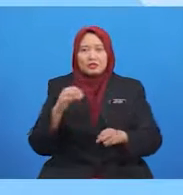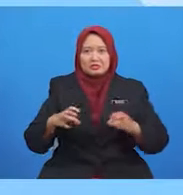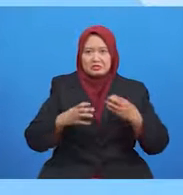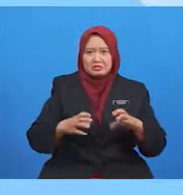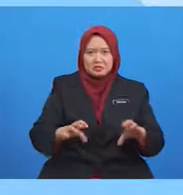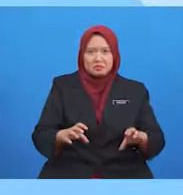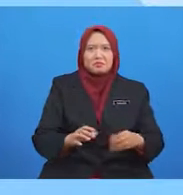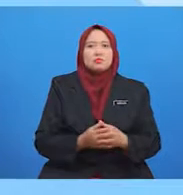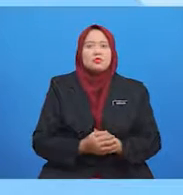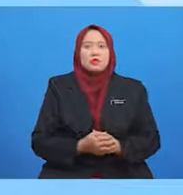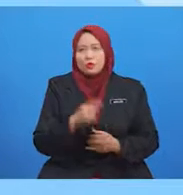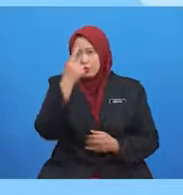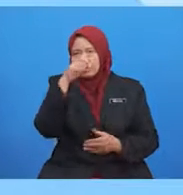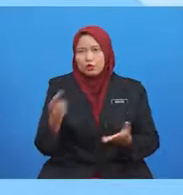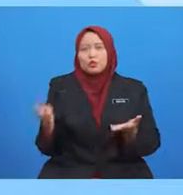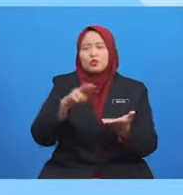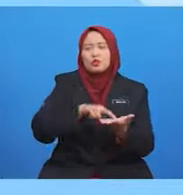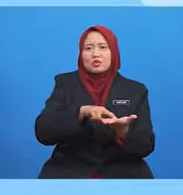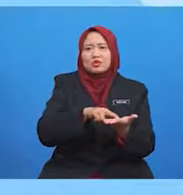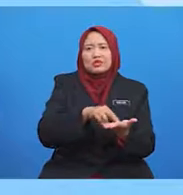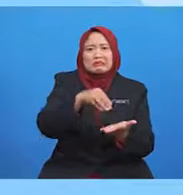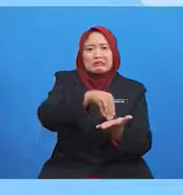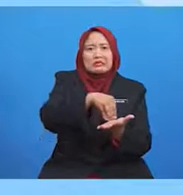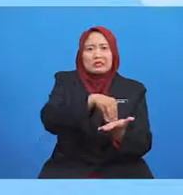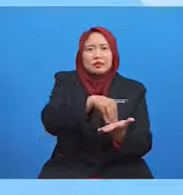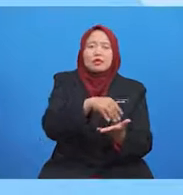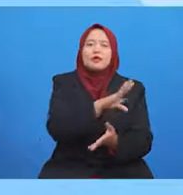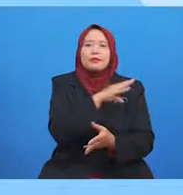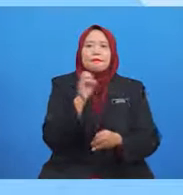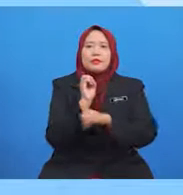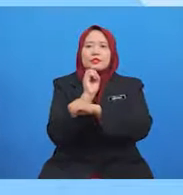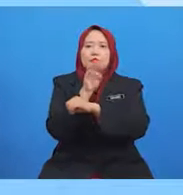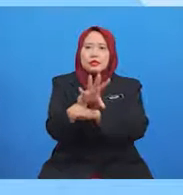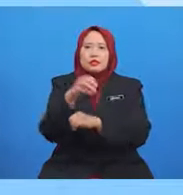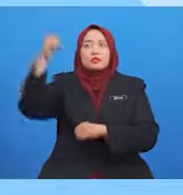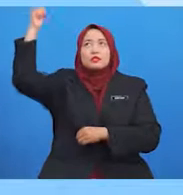stabil dan memancarkan sinaran radioaktif.